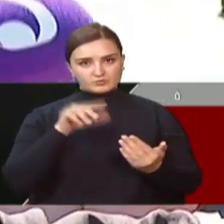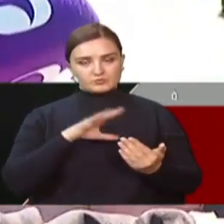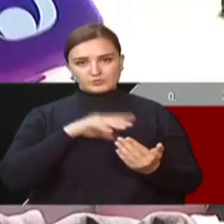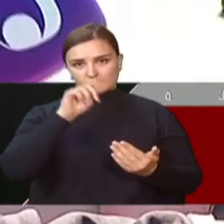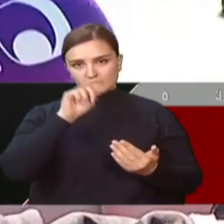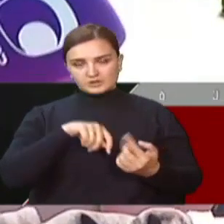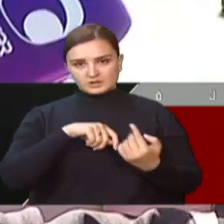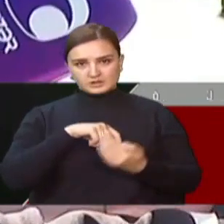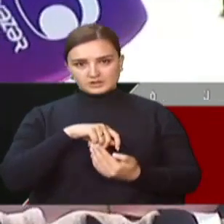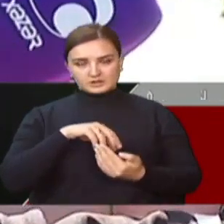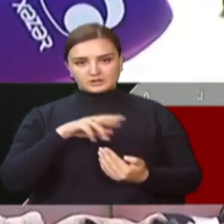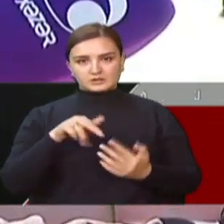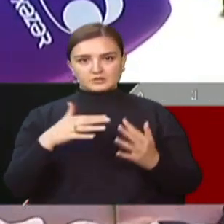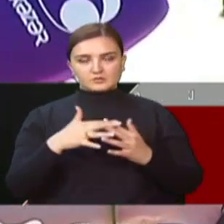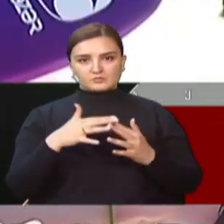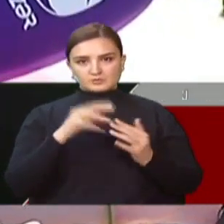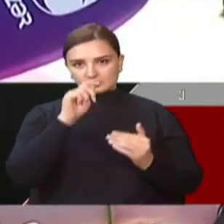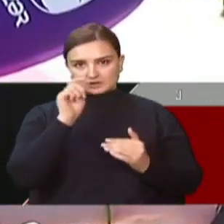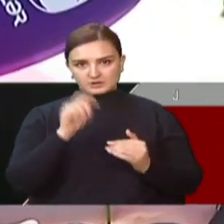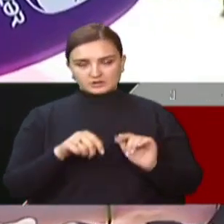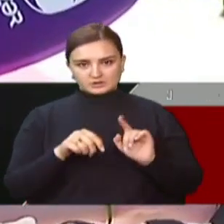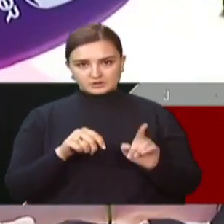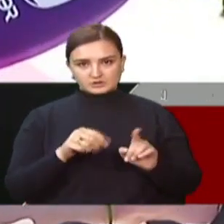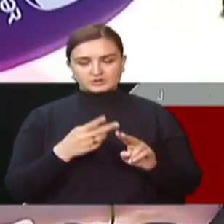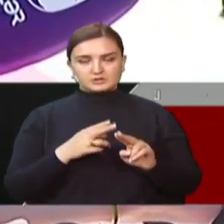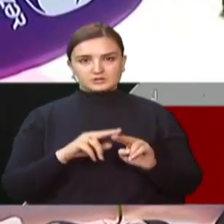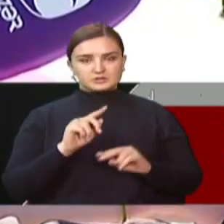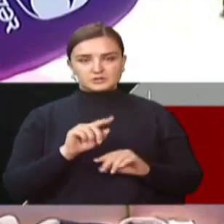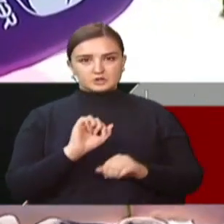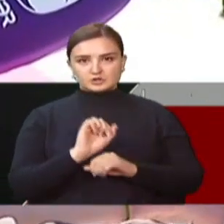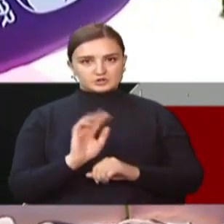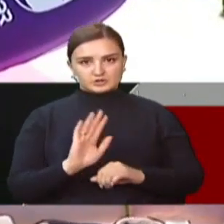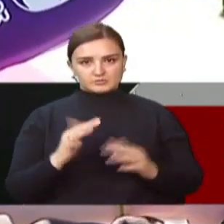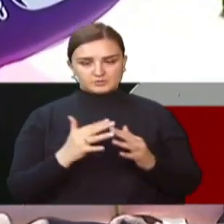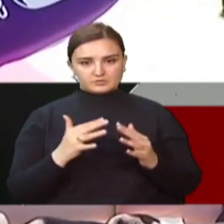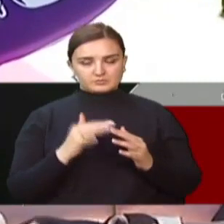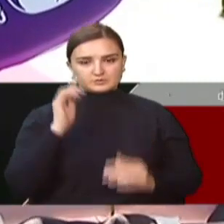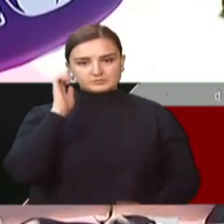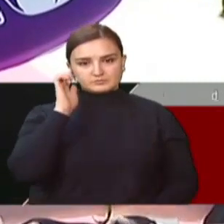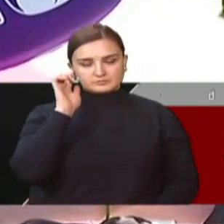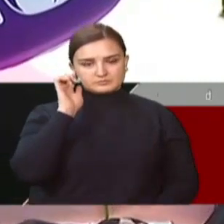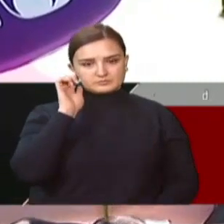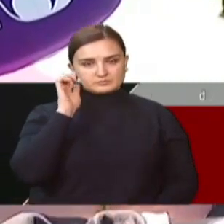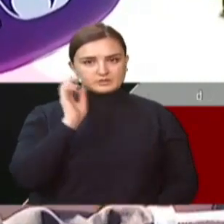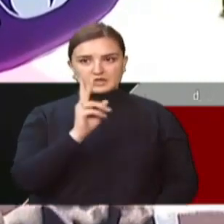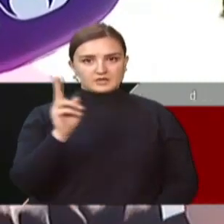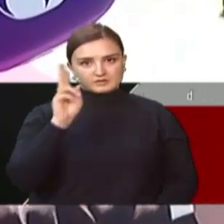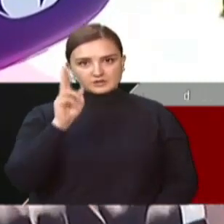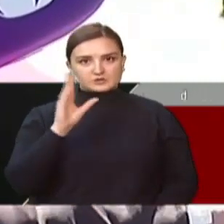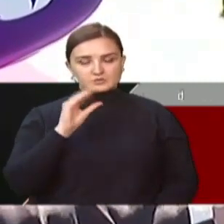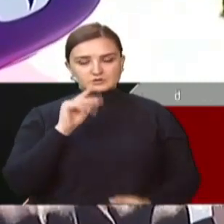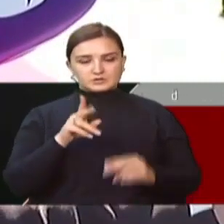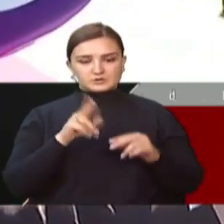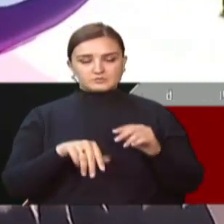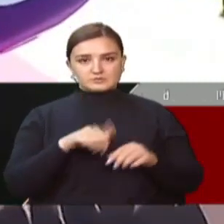უკრაინა და ომი უკრაინაში რომელიც არ ჩერდება და არავინ არის როდის დასრულდება, ეს არის თავარი